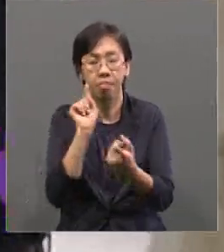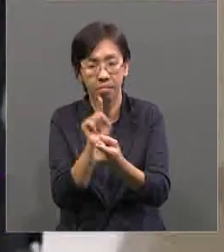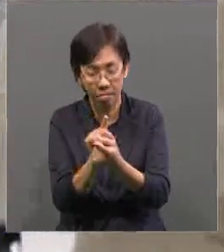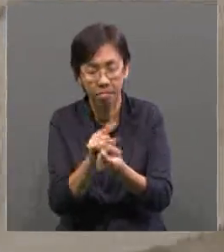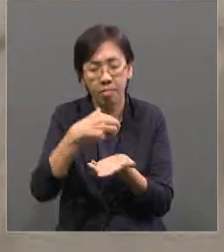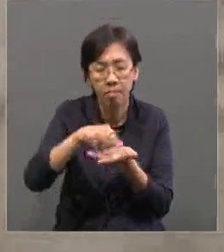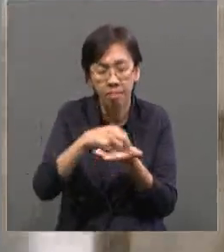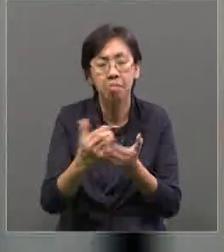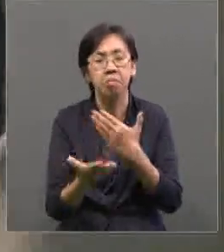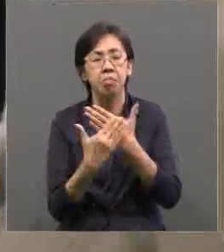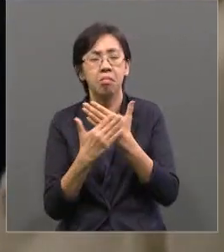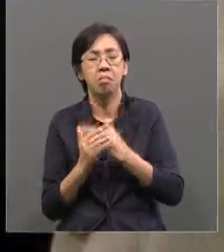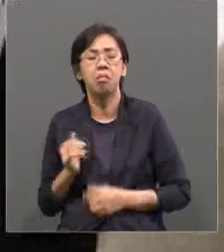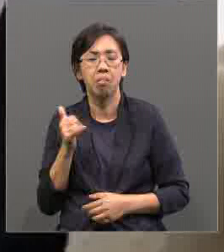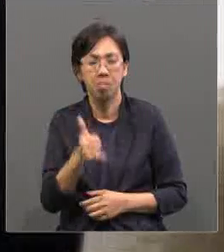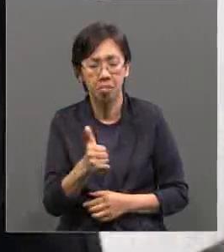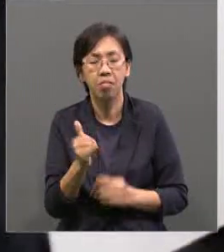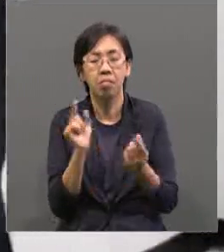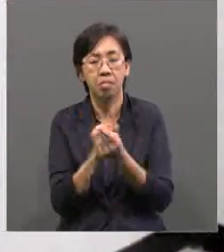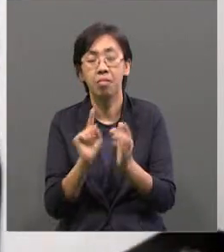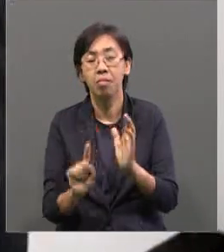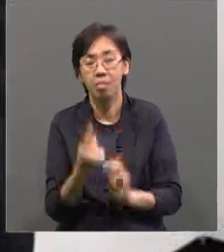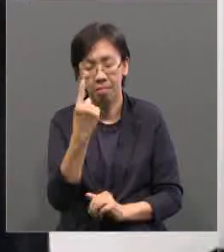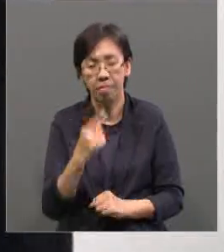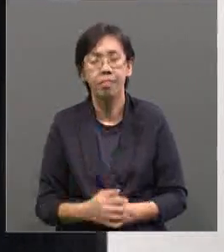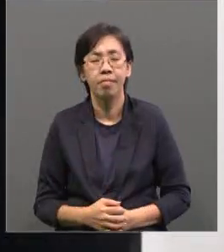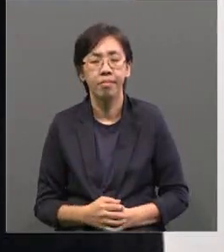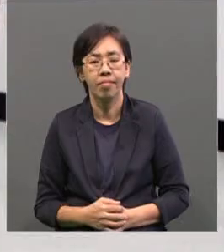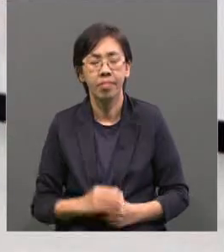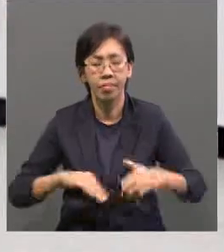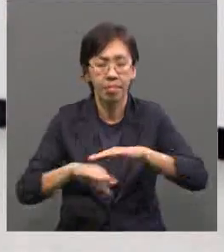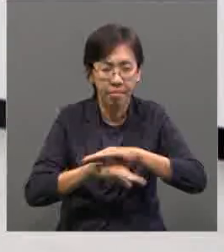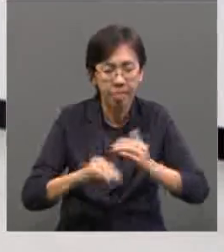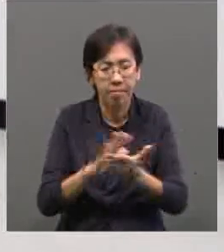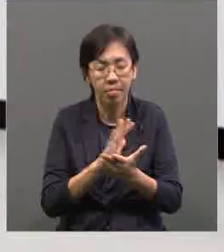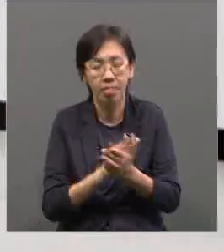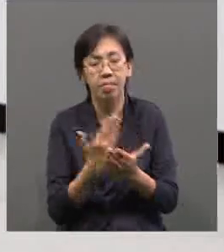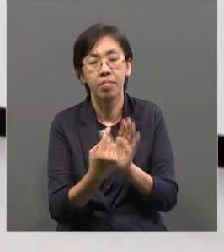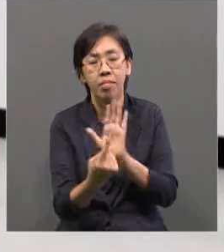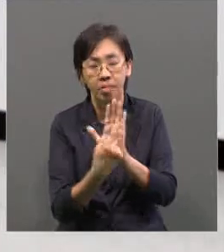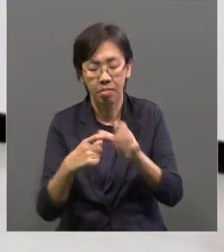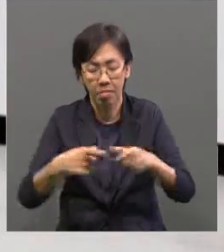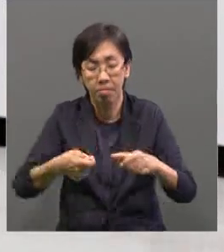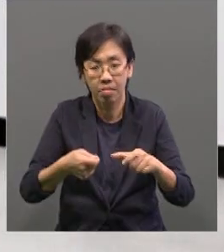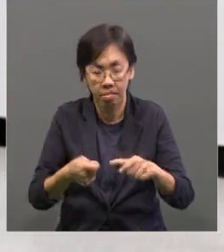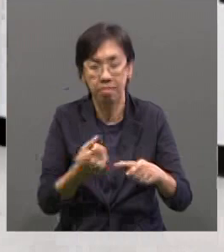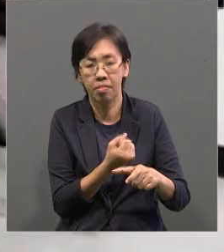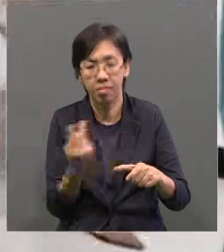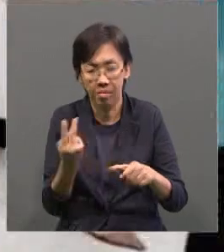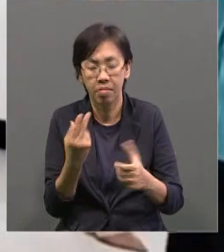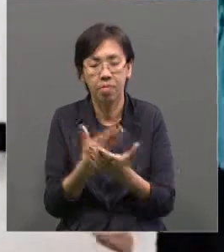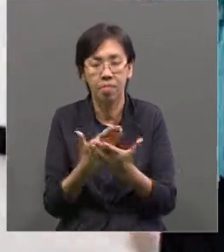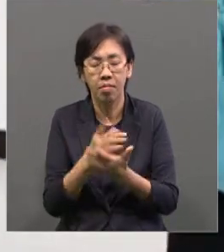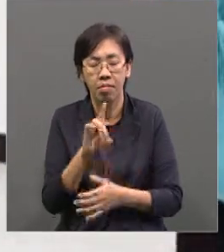DSIตามหมายเรียกนะครับเป็นหมายเรียกครั้งแรกในฐานะพระพยานโดยนำหลักฐานการให้กู้ยืมเงินเป็นเป็นแคชเชียร์เช็ค 2ฉบับ